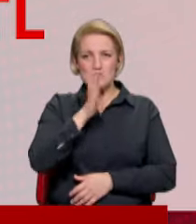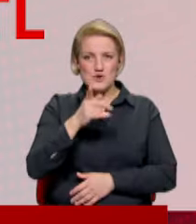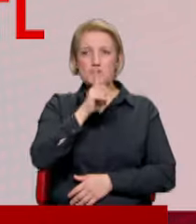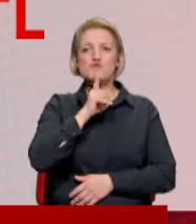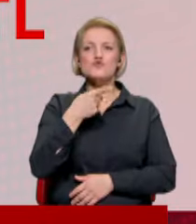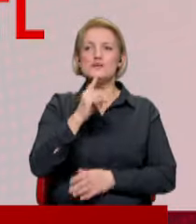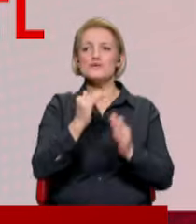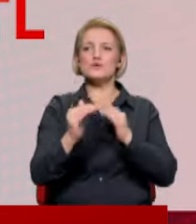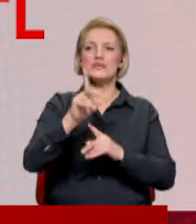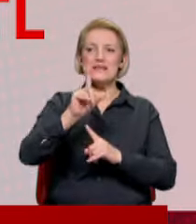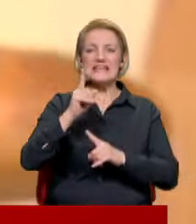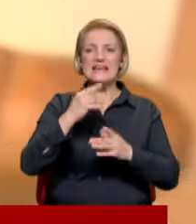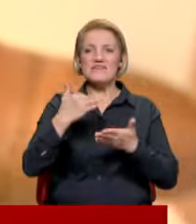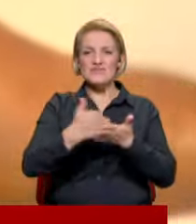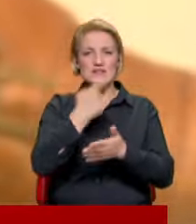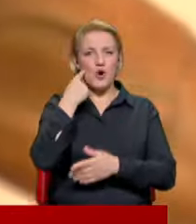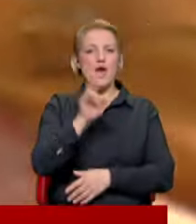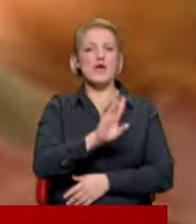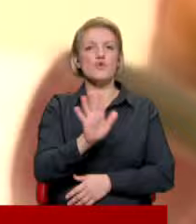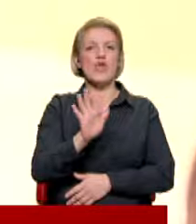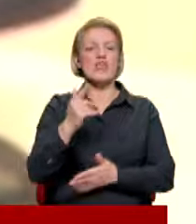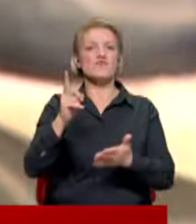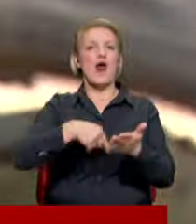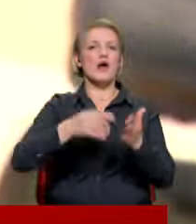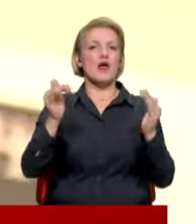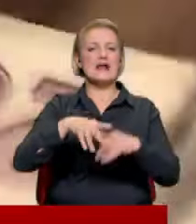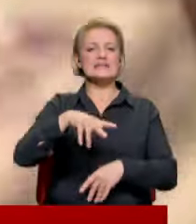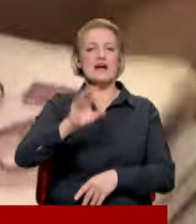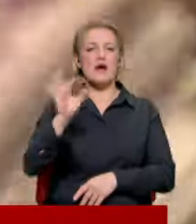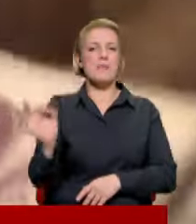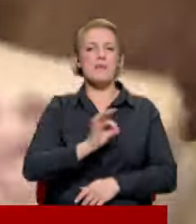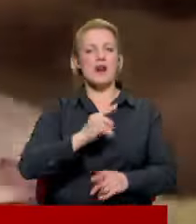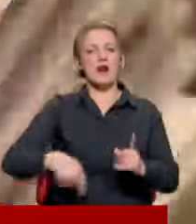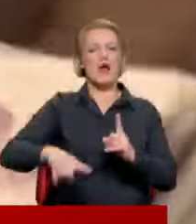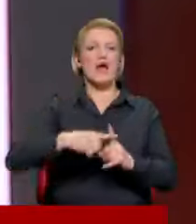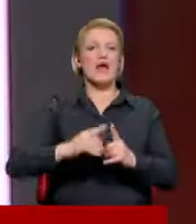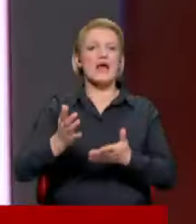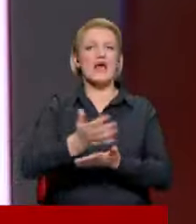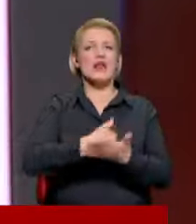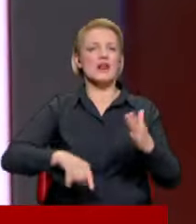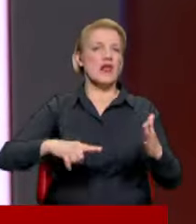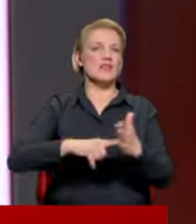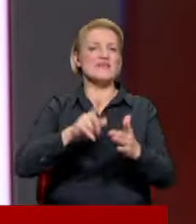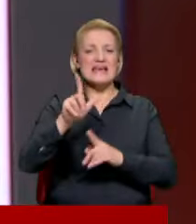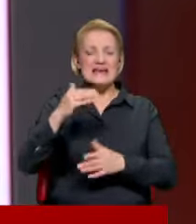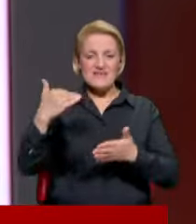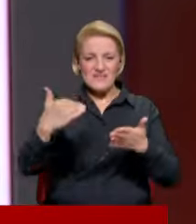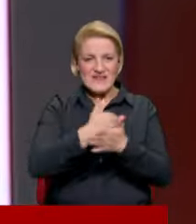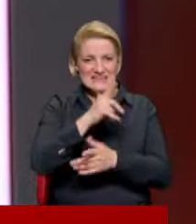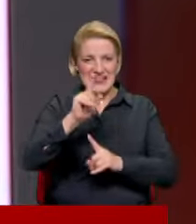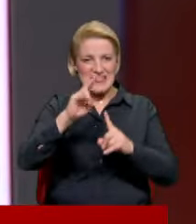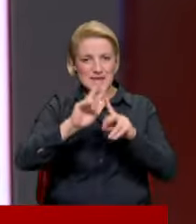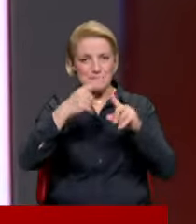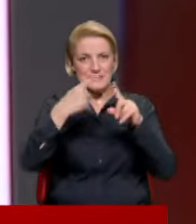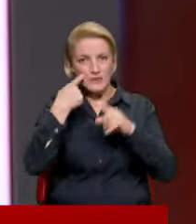kartlarına 750 lira vergi geliyor iktidar yıllık 80 milyar lira ek gelir hedefliyor kredi kartı limiti üzerinden vergi